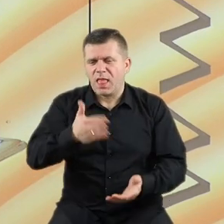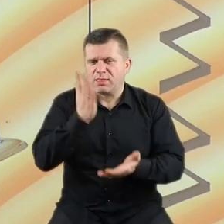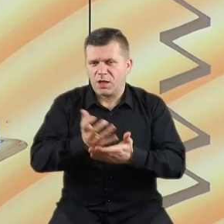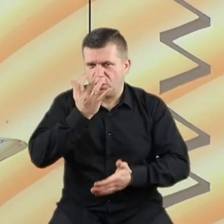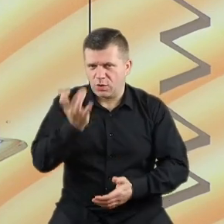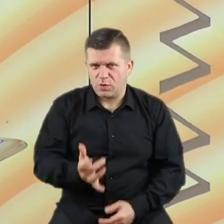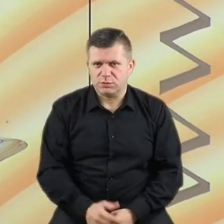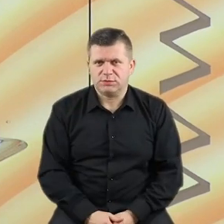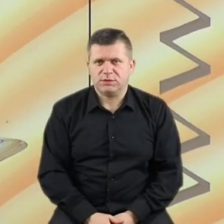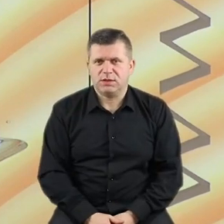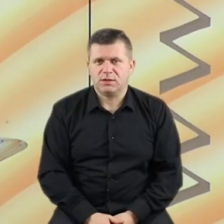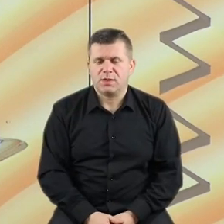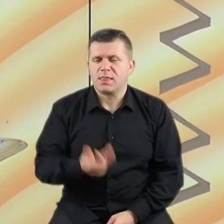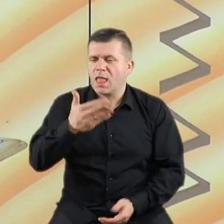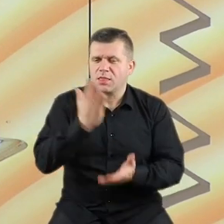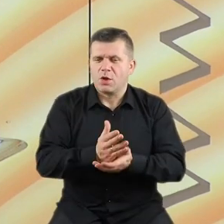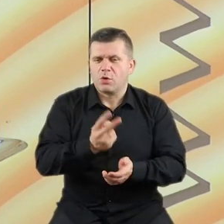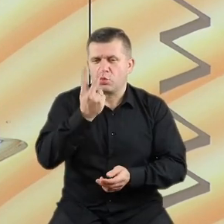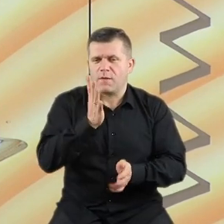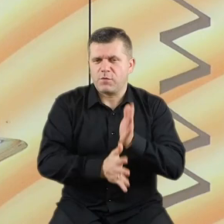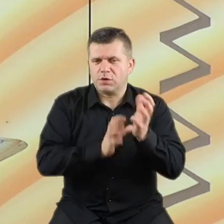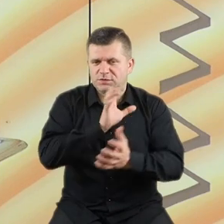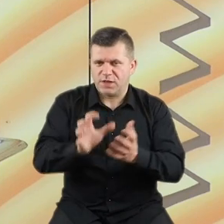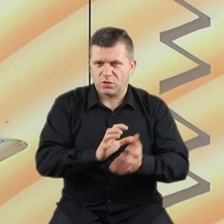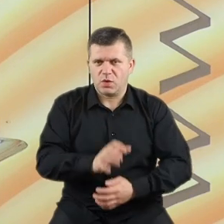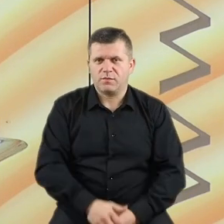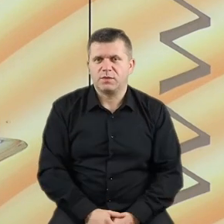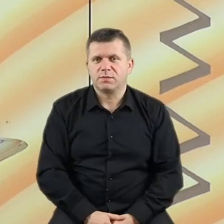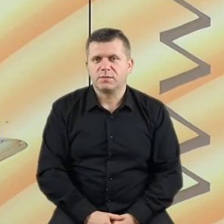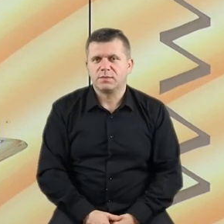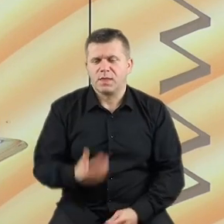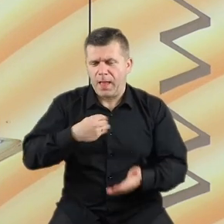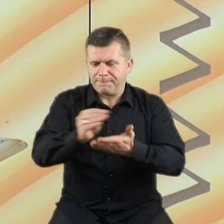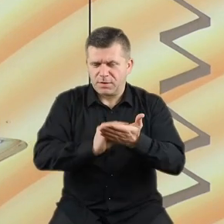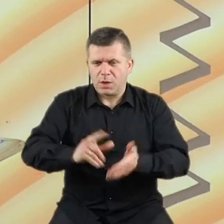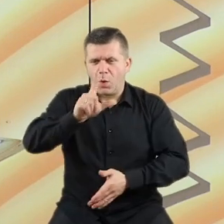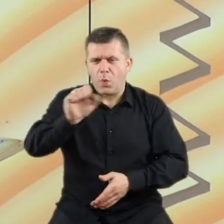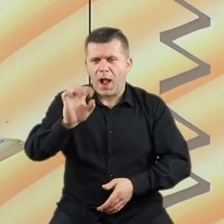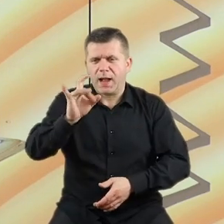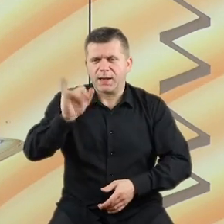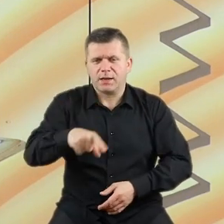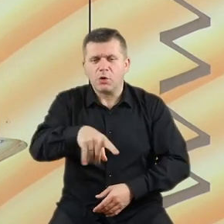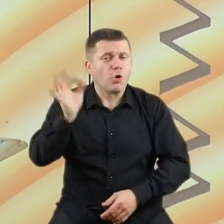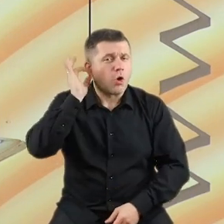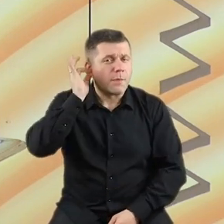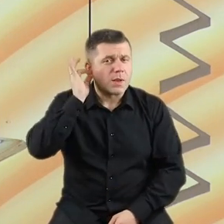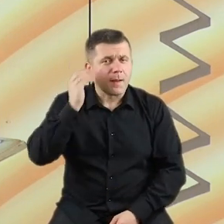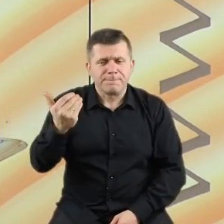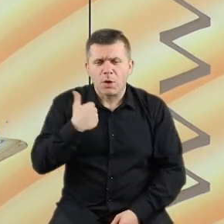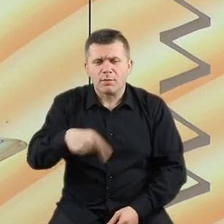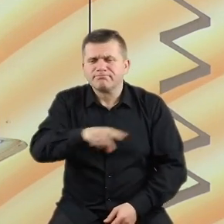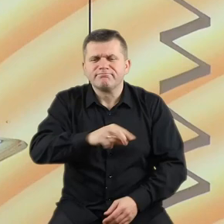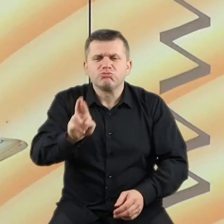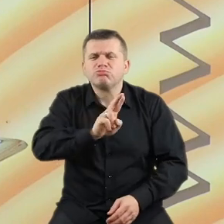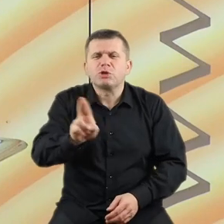Związku Radzieckim i nie tylko w czasie II wojny światowej. Więc zresztą ja tam piszę, że w łagrach kobieta tak naprawdę była